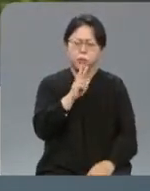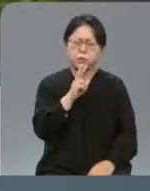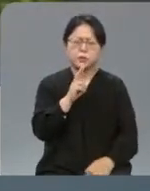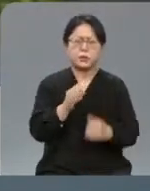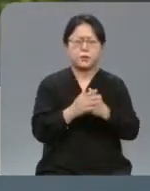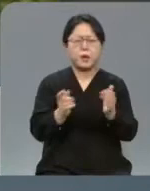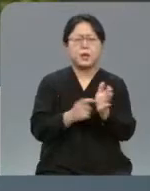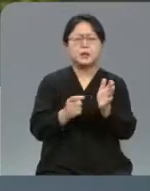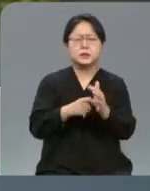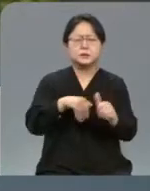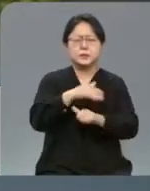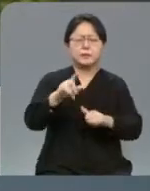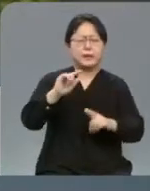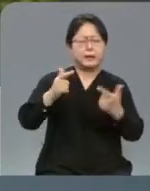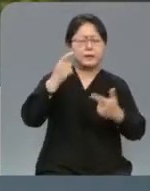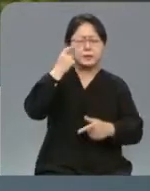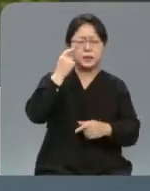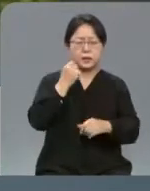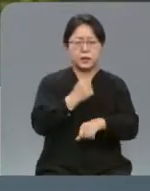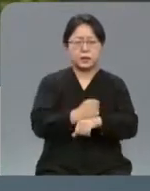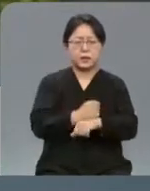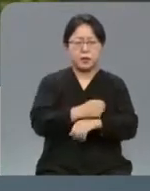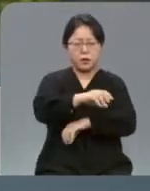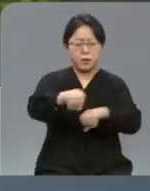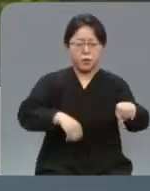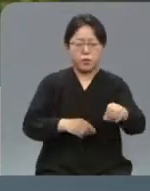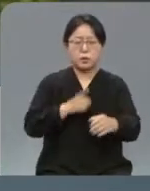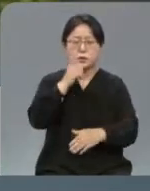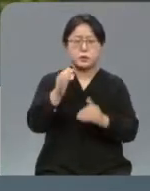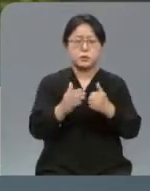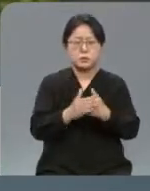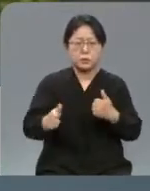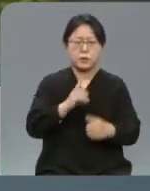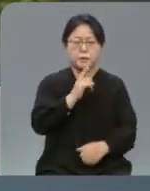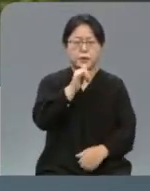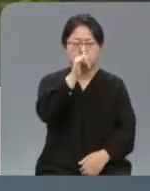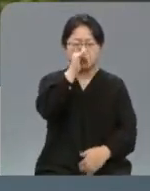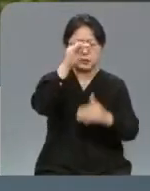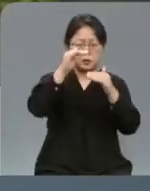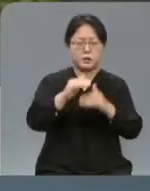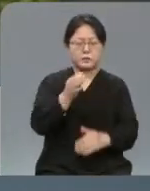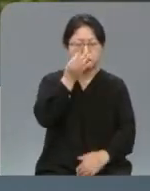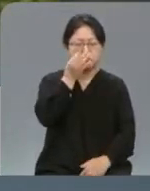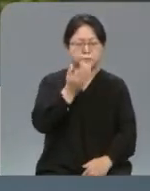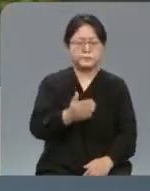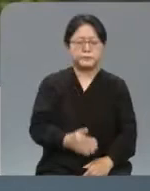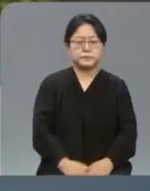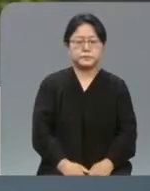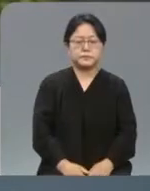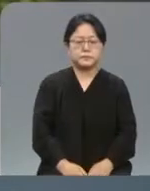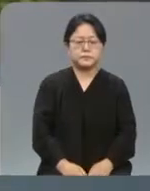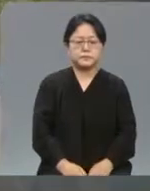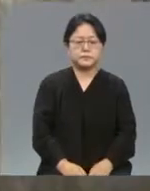위급 상황으로 보지 않았다 며 오히려 신고자 탓으로 돌렸습니다 개 수영 기자의 보돕니다